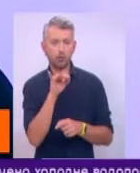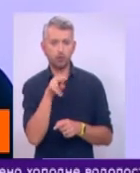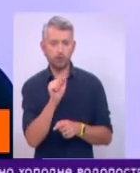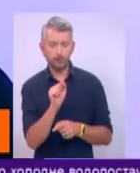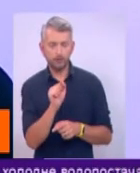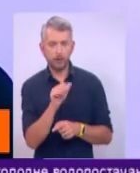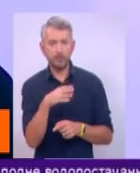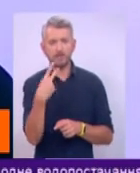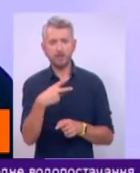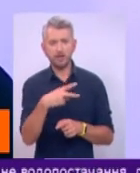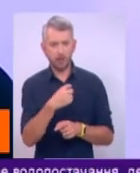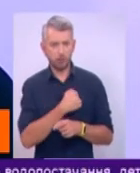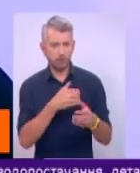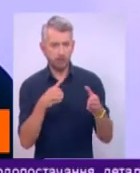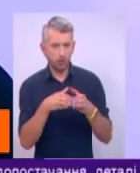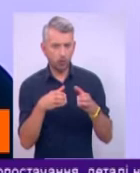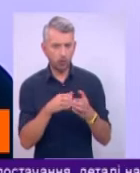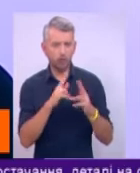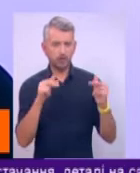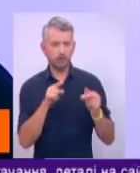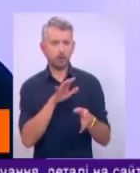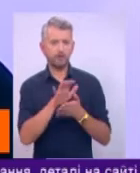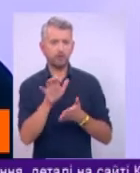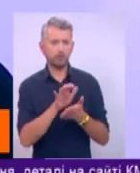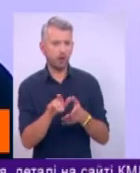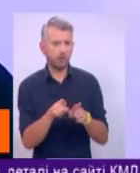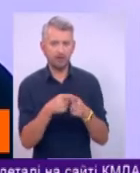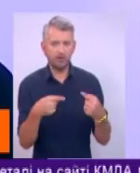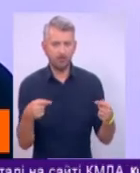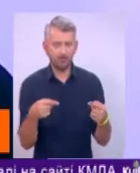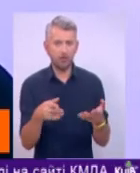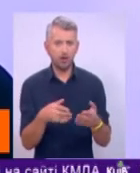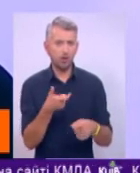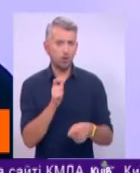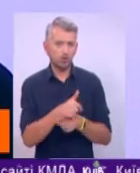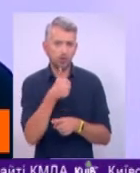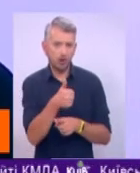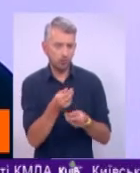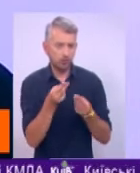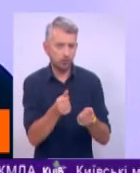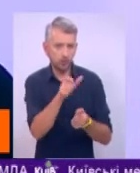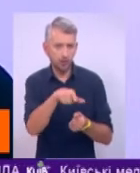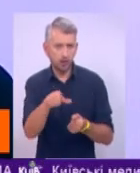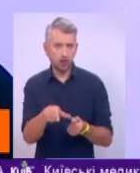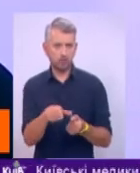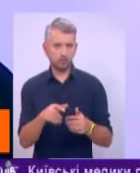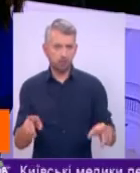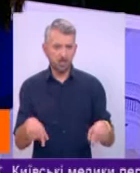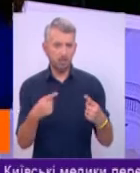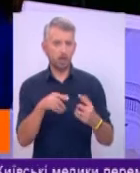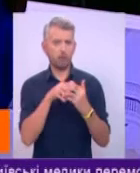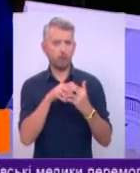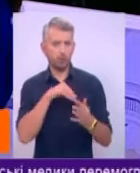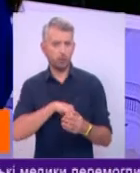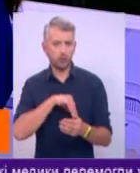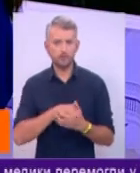20-му батальйоні в Дніпрі вони випускали такі речі, і воно дуже, дуже класно діяло на людей, воно піднімало бойовий дух. До речі,